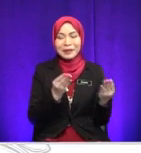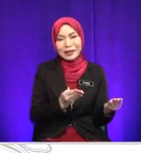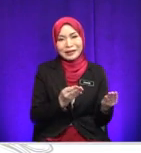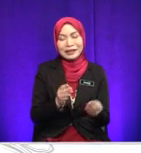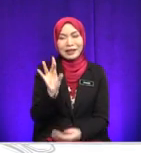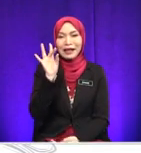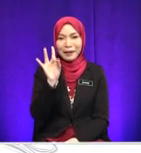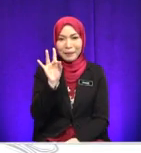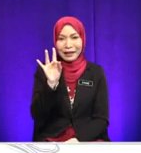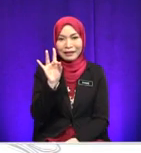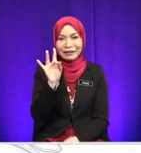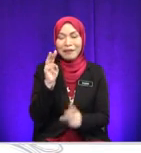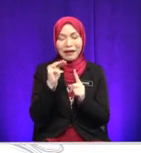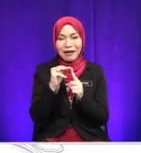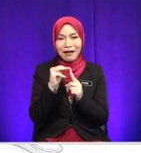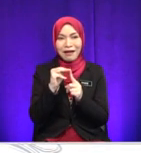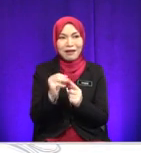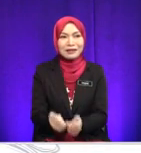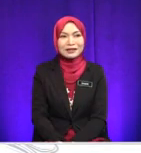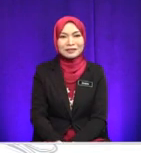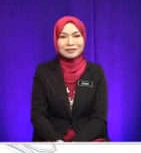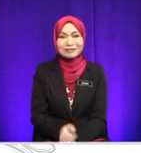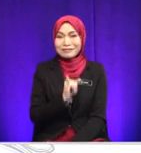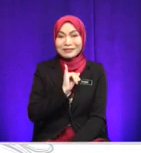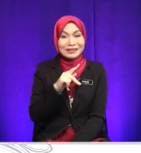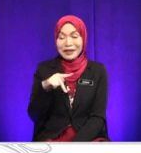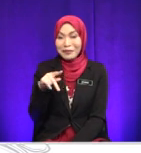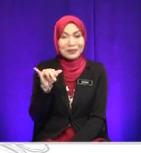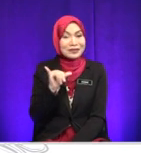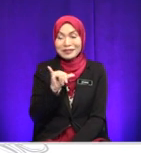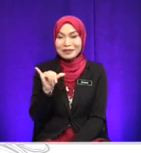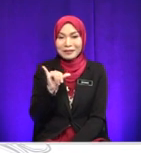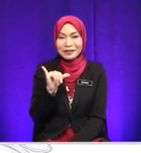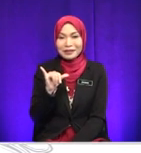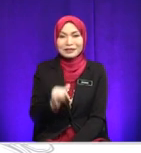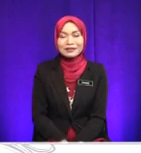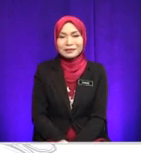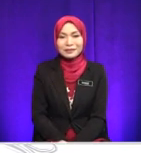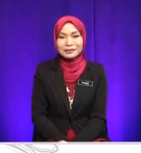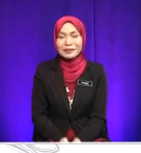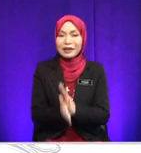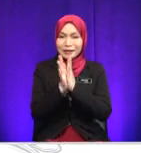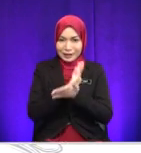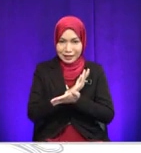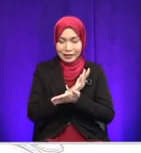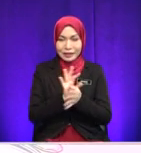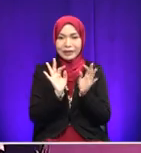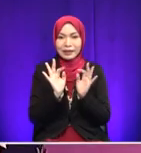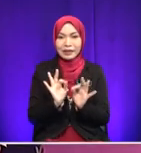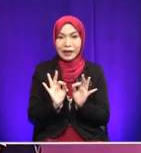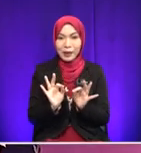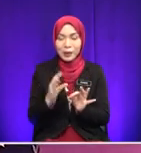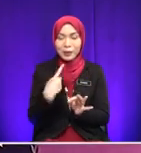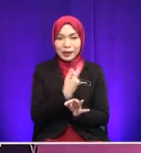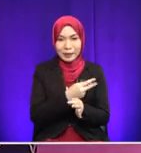8 bintang. Cikgu Lina pun bagi 8 bintang juga. Kita bersependapat di sini. Jadi kan, apabila kita baca yang ini,